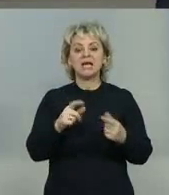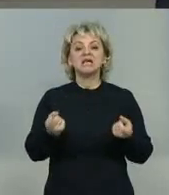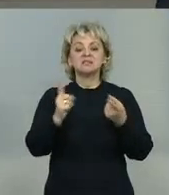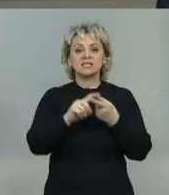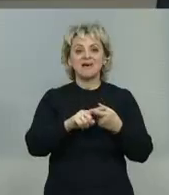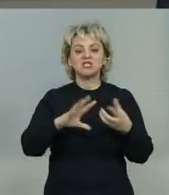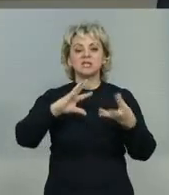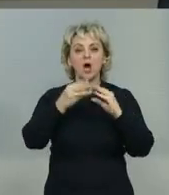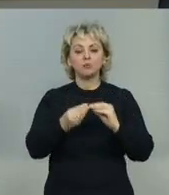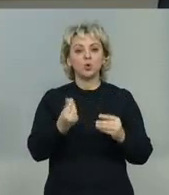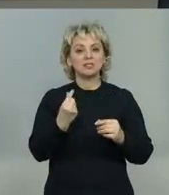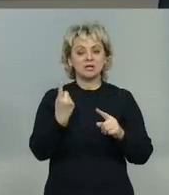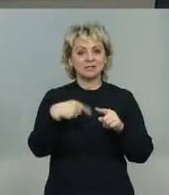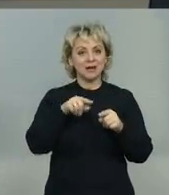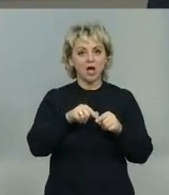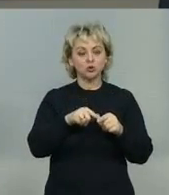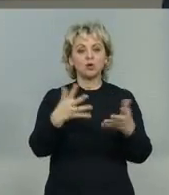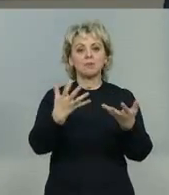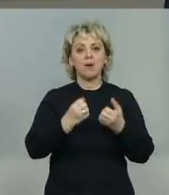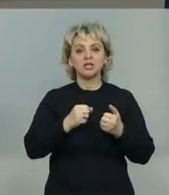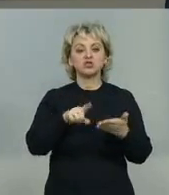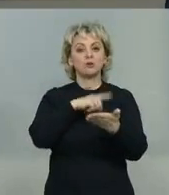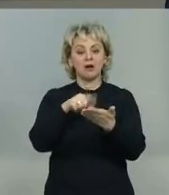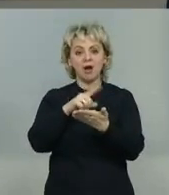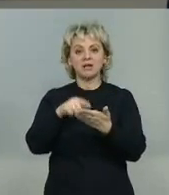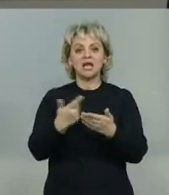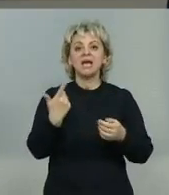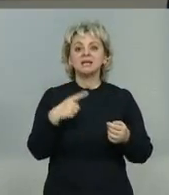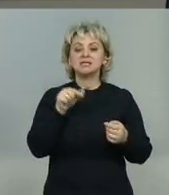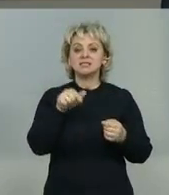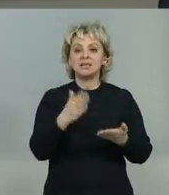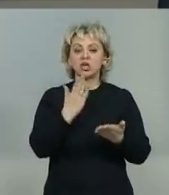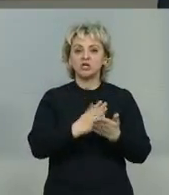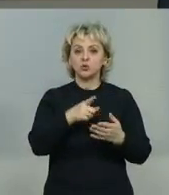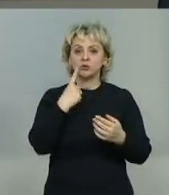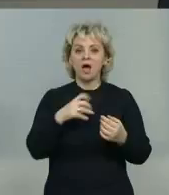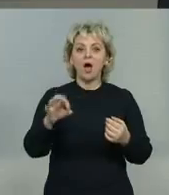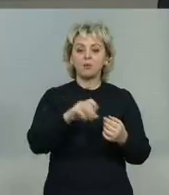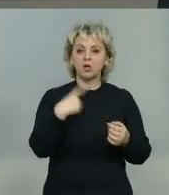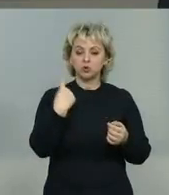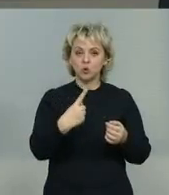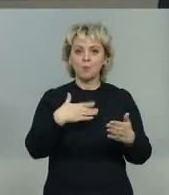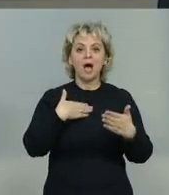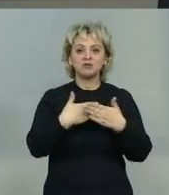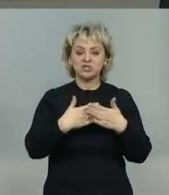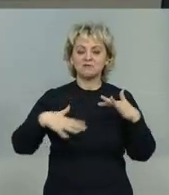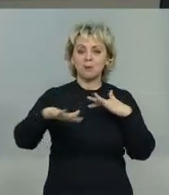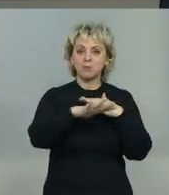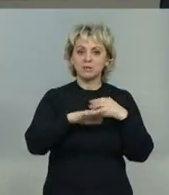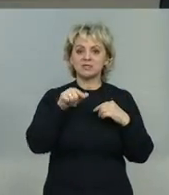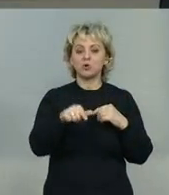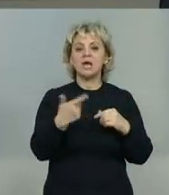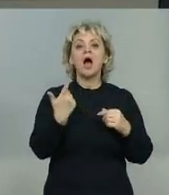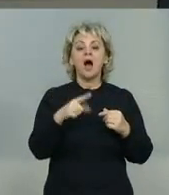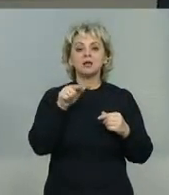зависимости от объема средств, которые получают города, где-то идет речь об одном общественном пространстве,